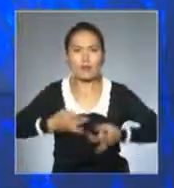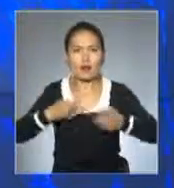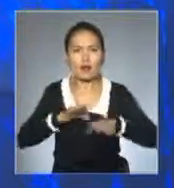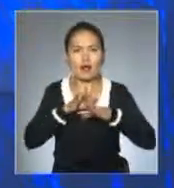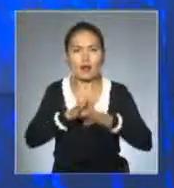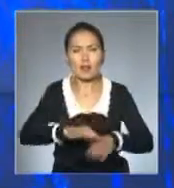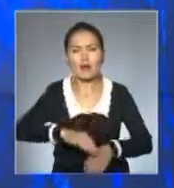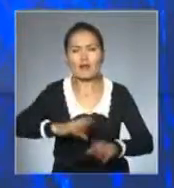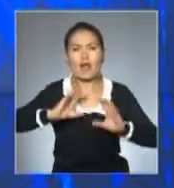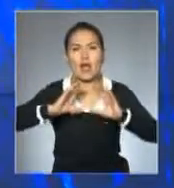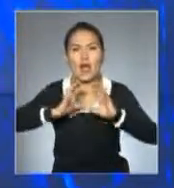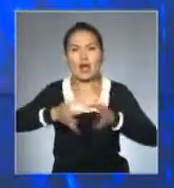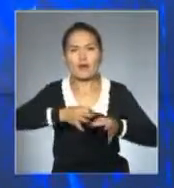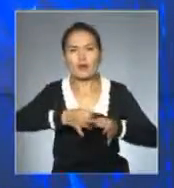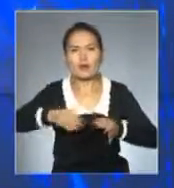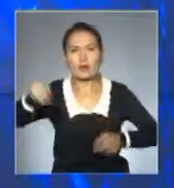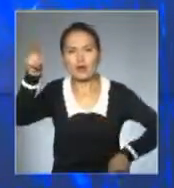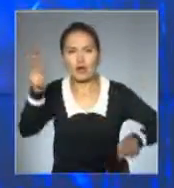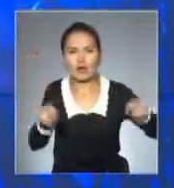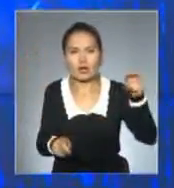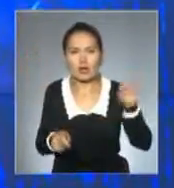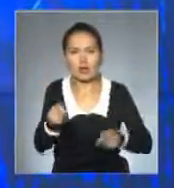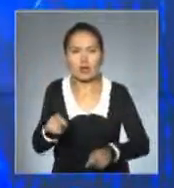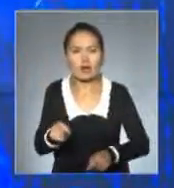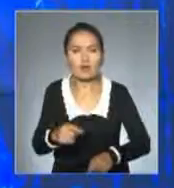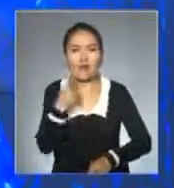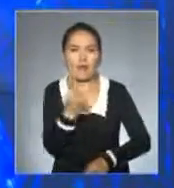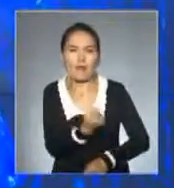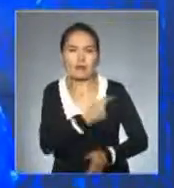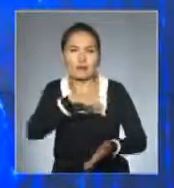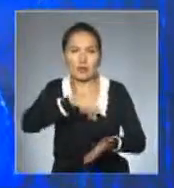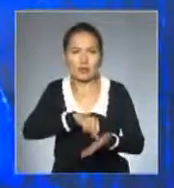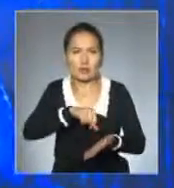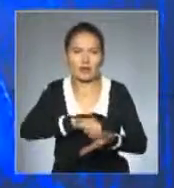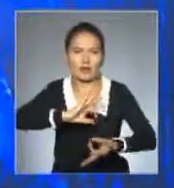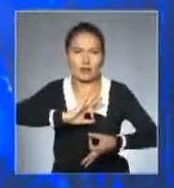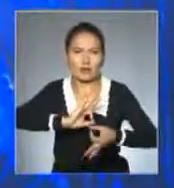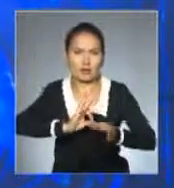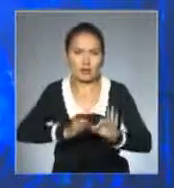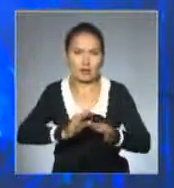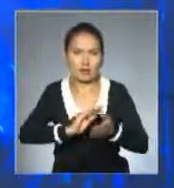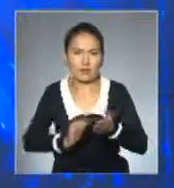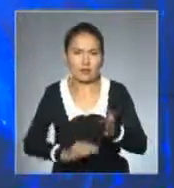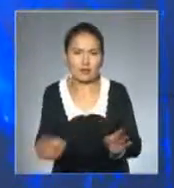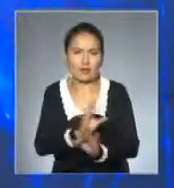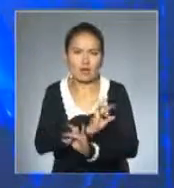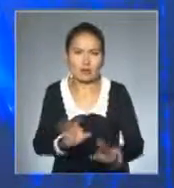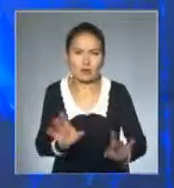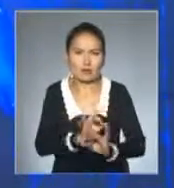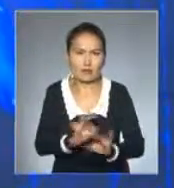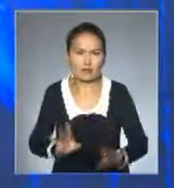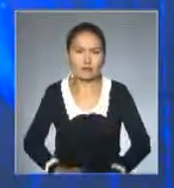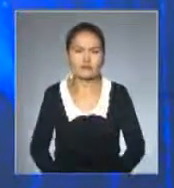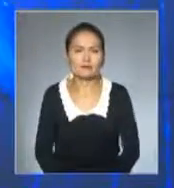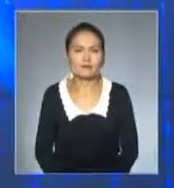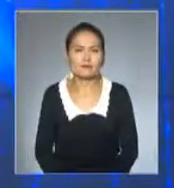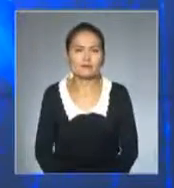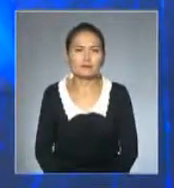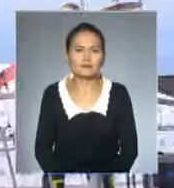келген және отандық дизайнерлер жұртшылыққа өз туындыларын паш етуде. Тілшіміз Дариға Ташинова да осы фестивальдің барысымен танысып қайтты.